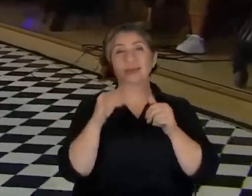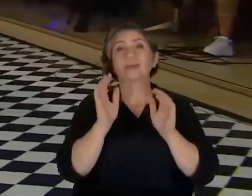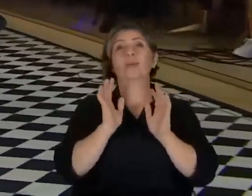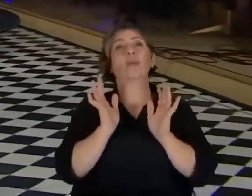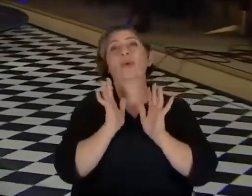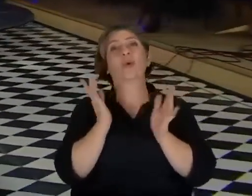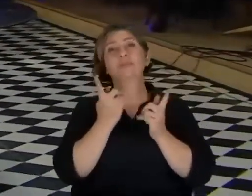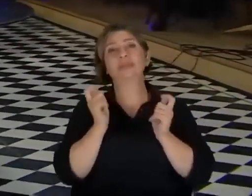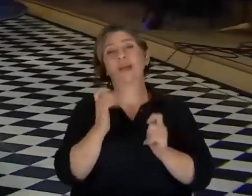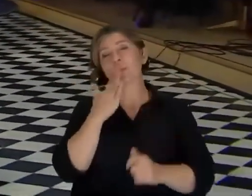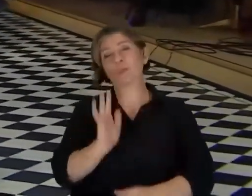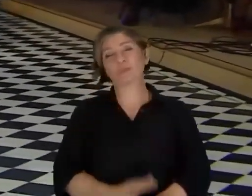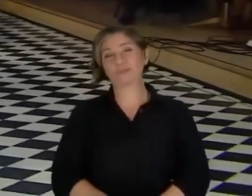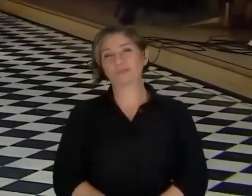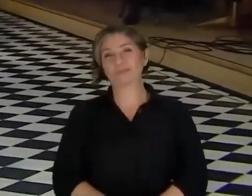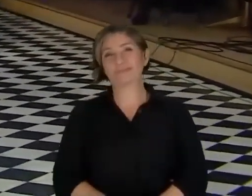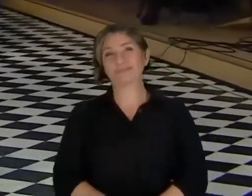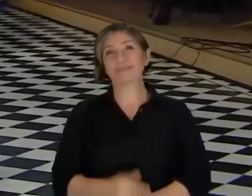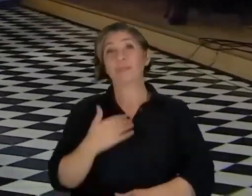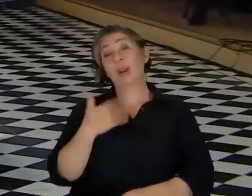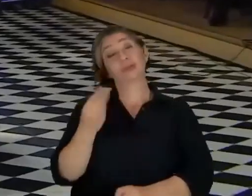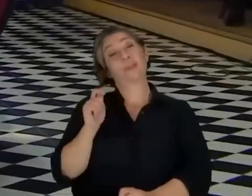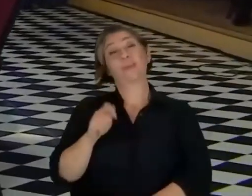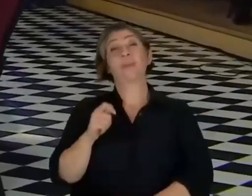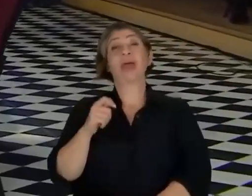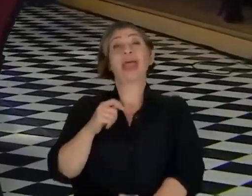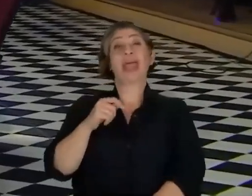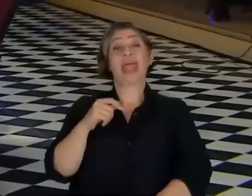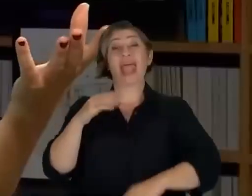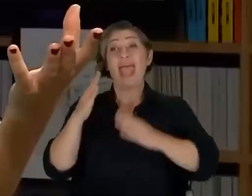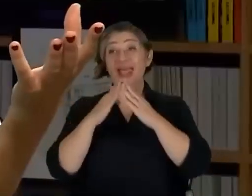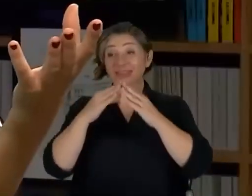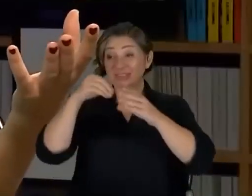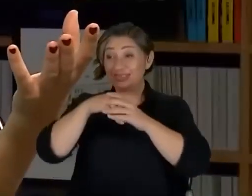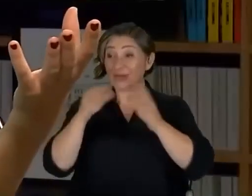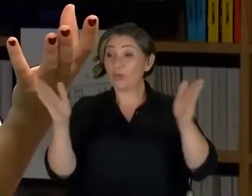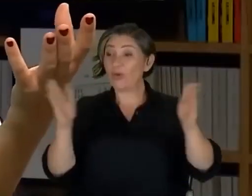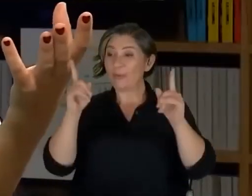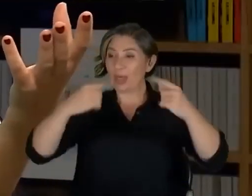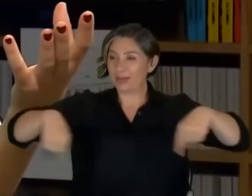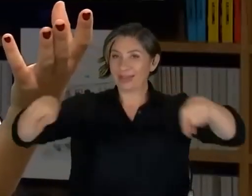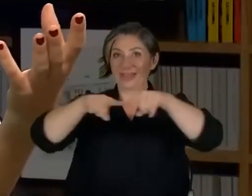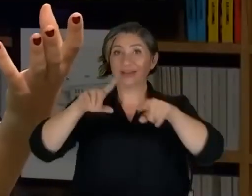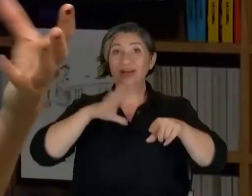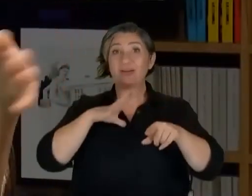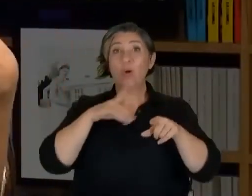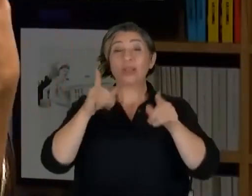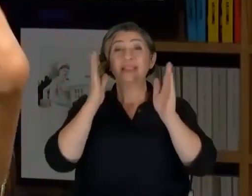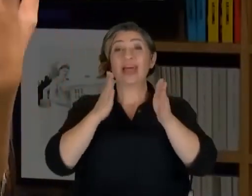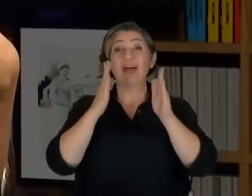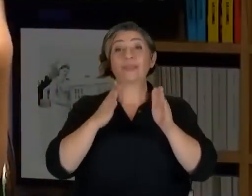New York falan yok böyle şeyler. Hiç öyle şeyler yok. Peki. Hiç öyle şeyler yok. Ben olsam yaparım ben. Çünkü evde bir stüdyo var, zaten o stüdyoda